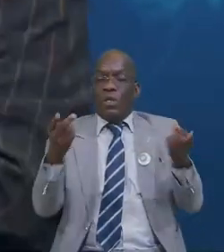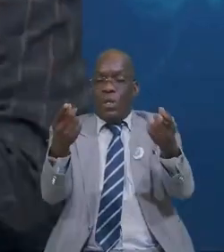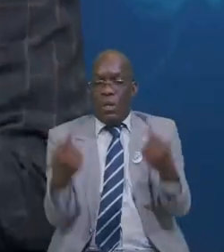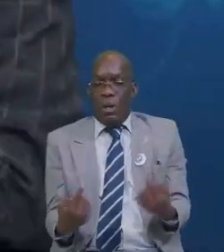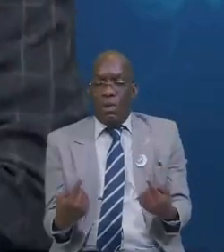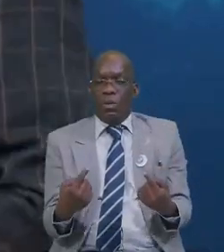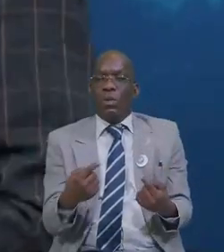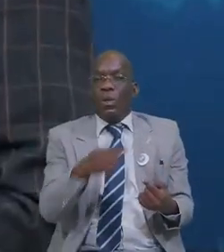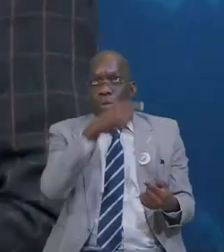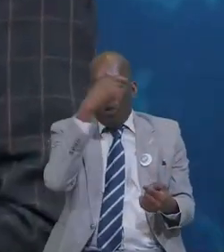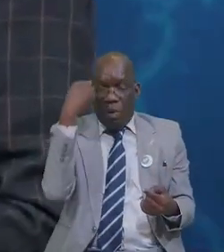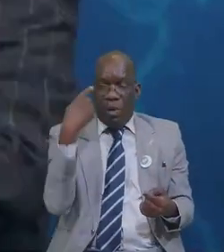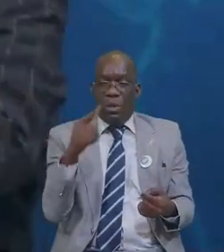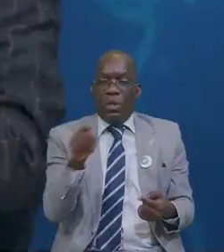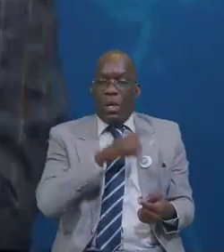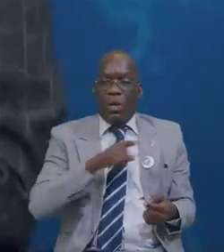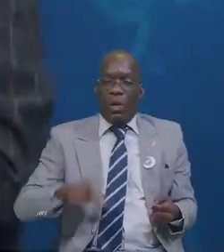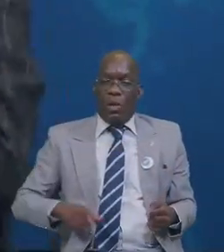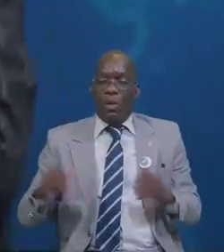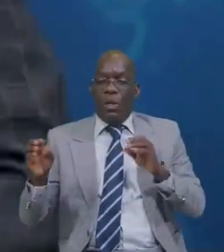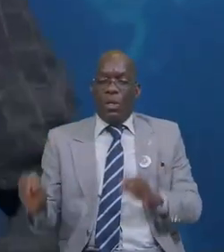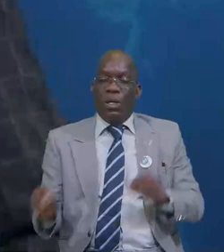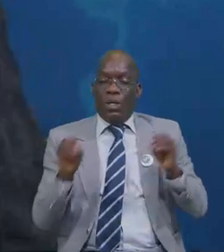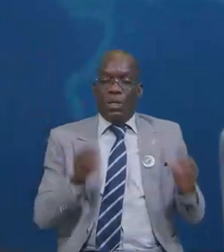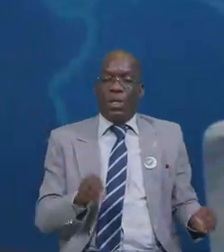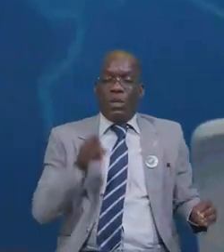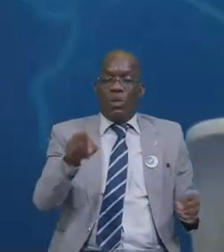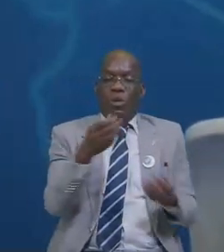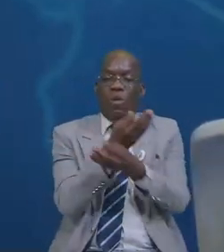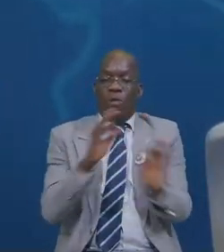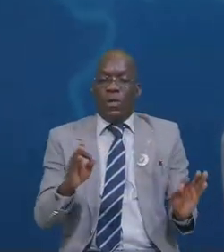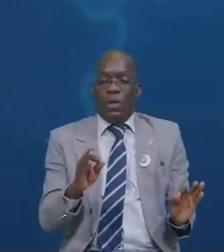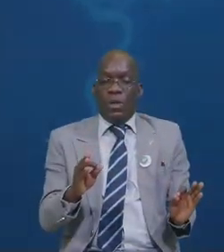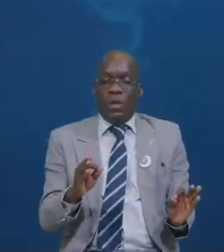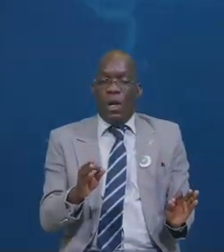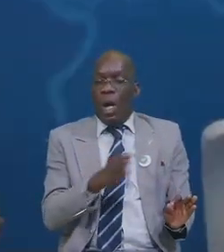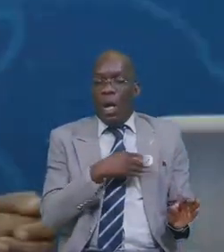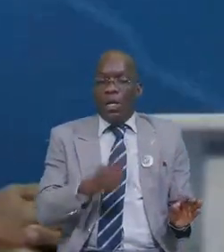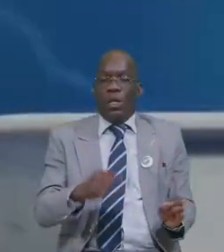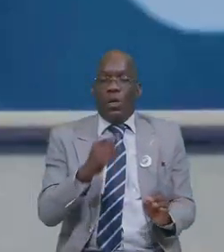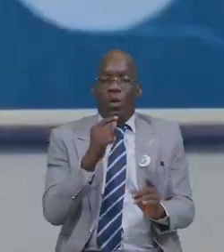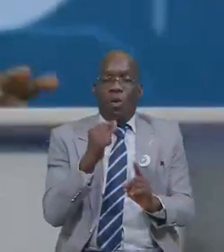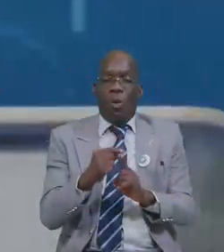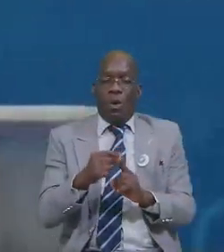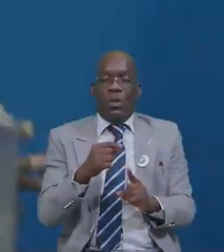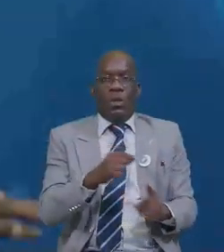vient parce que le Seigneur t'a franchi. Et la